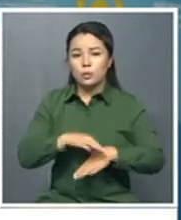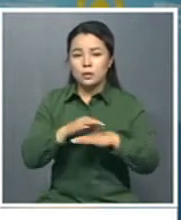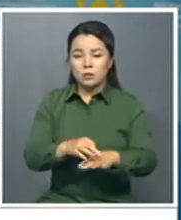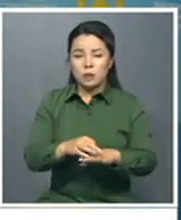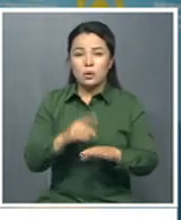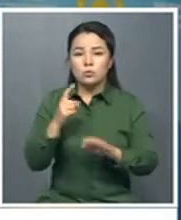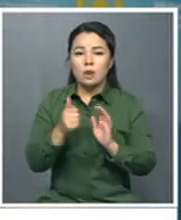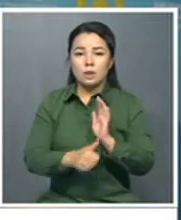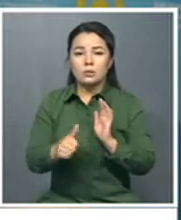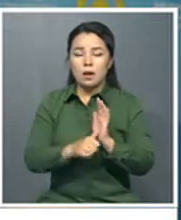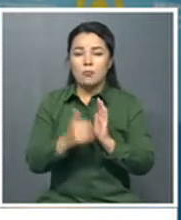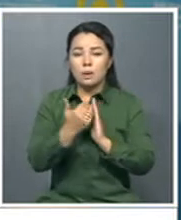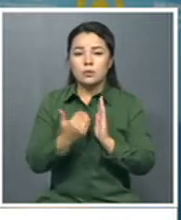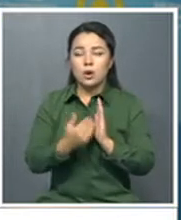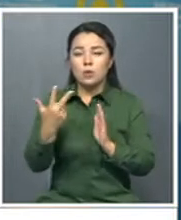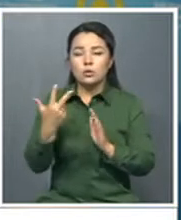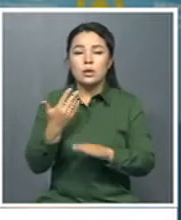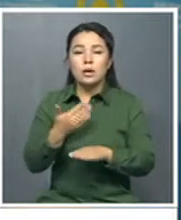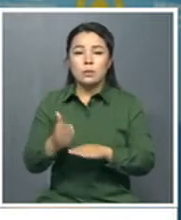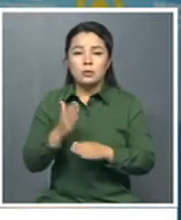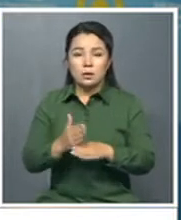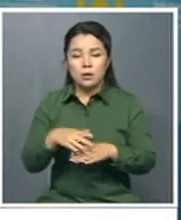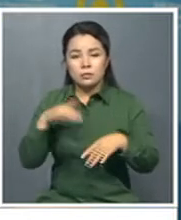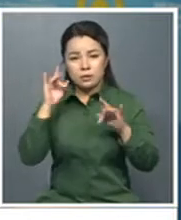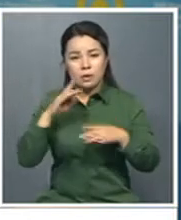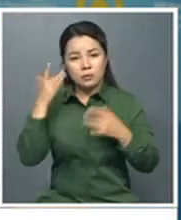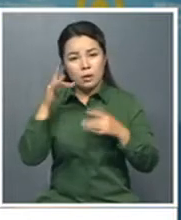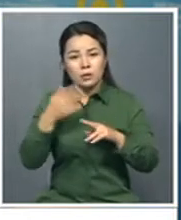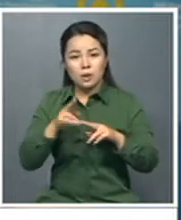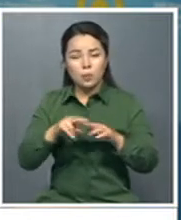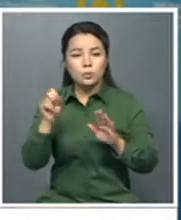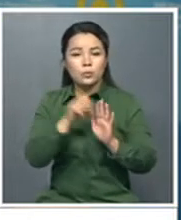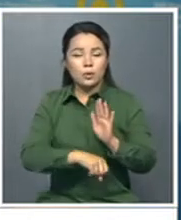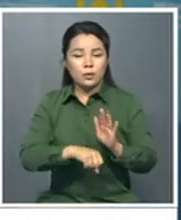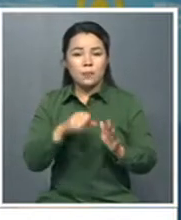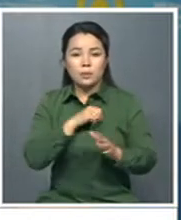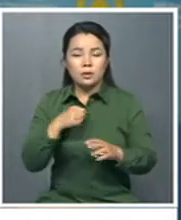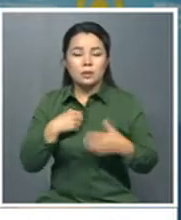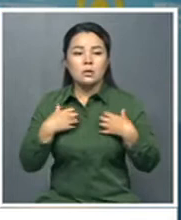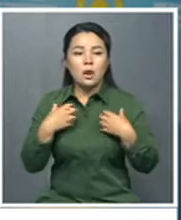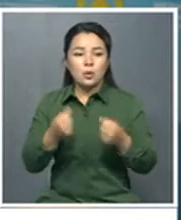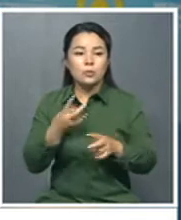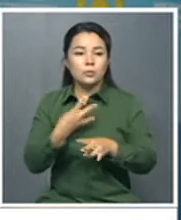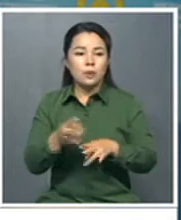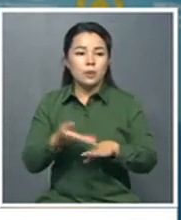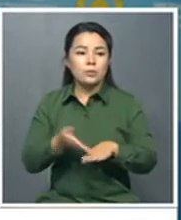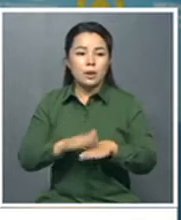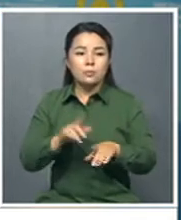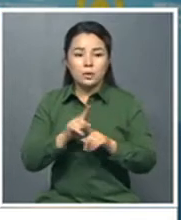кодекстің 166 бабы 3-ші тармағына, яғни абайсызда жәбірленушінің өліміне әкеп соққан денсаулыққа қасақана ауыр зиян